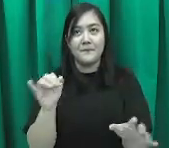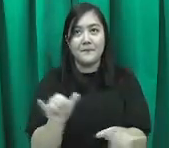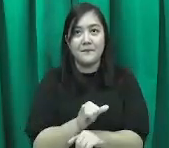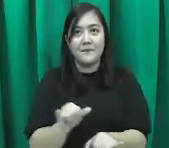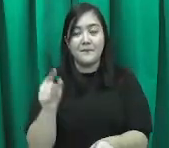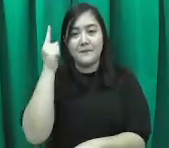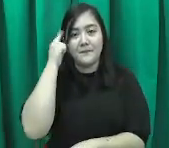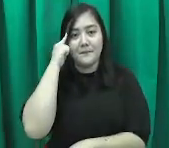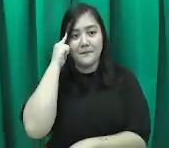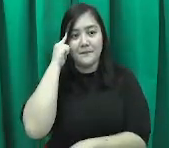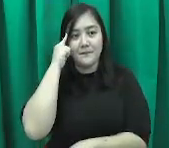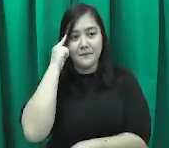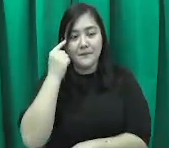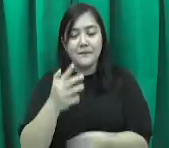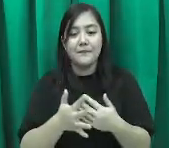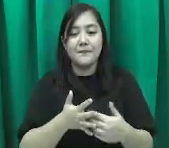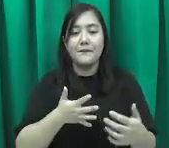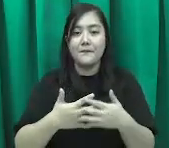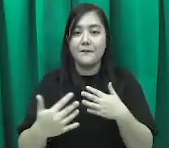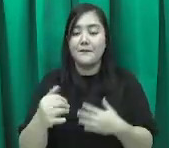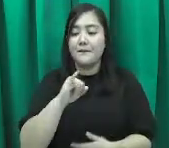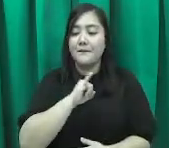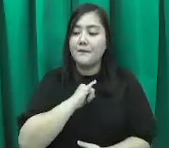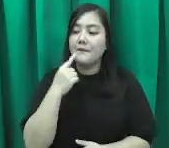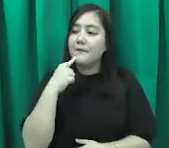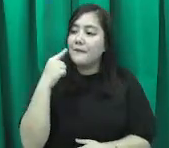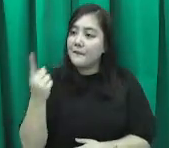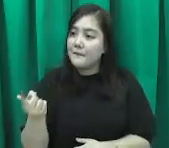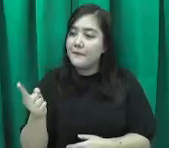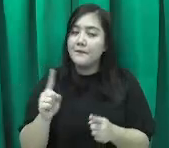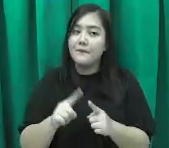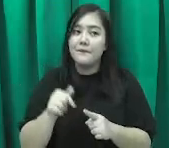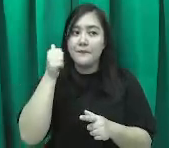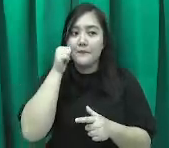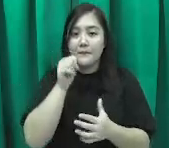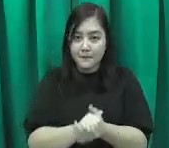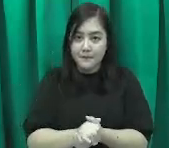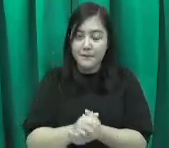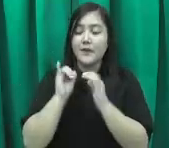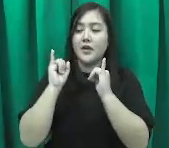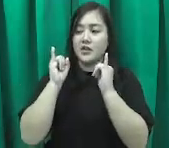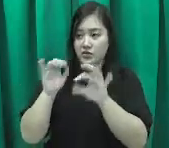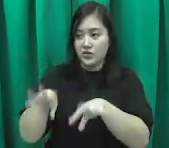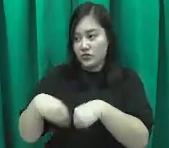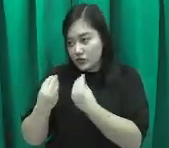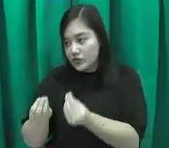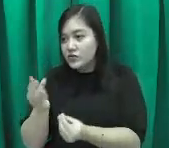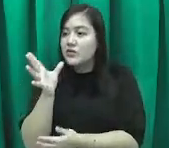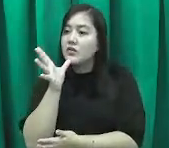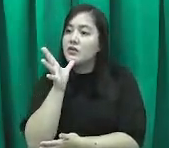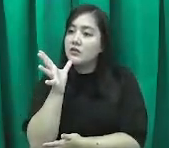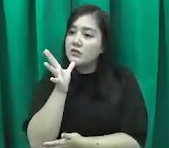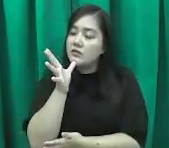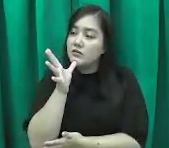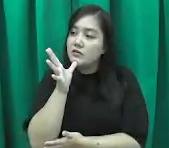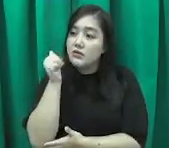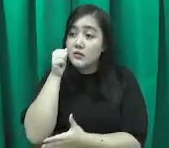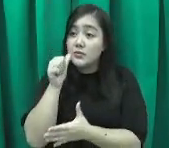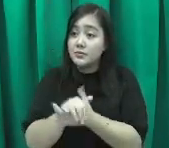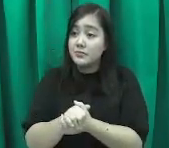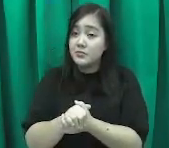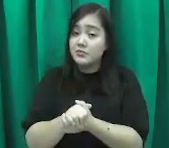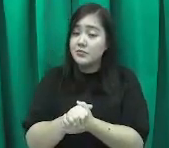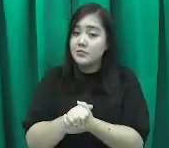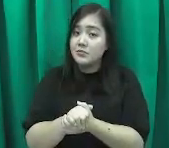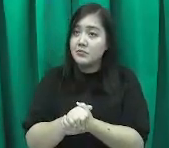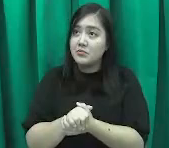yung nai-relay ko sa kanya, kung ano yung sinabi mo. Yeah. Ano instruction mo? Ito iniwan mo. Kung ano iniwan mo, sir. Yes. If in case of emergency,